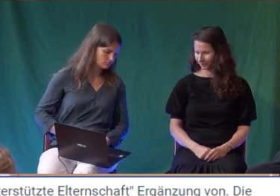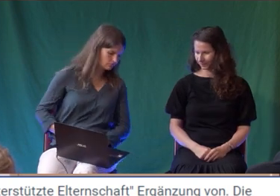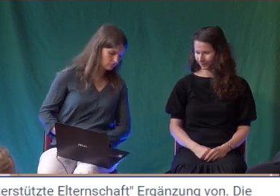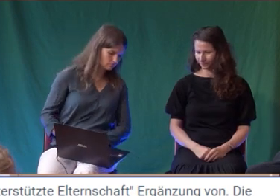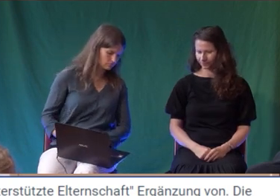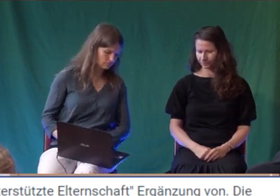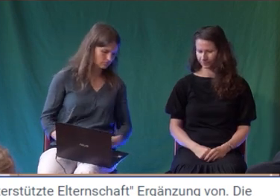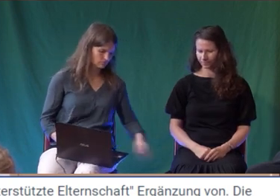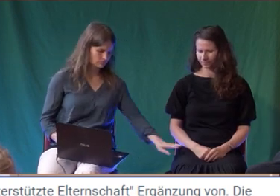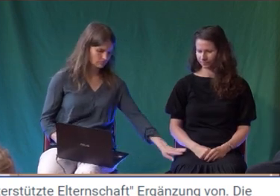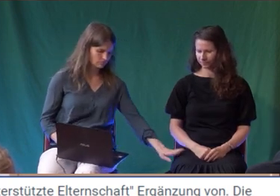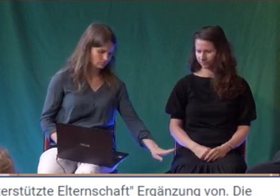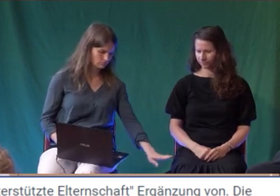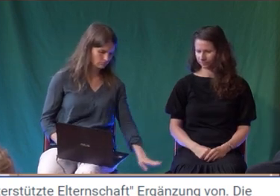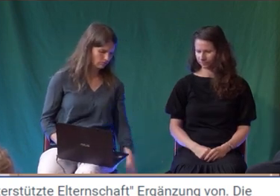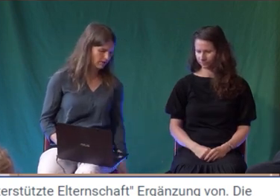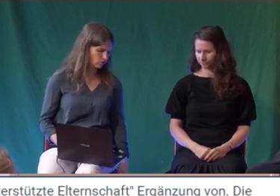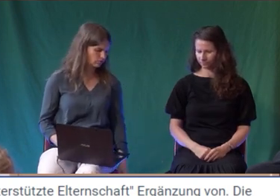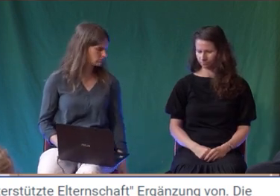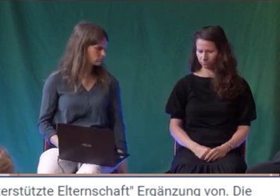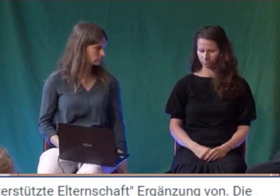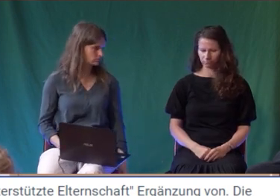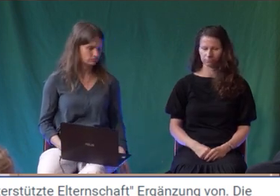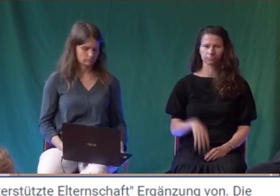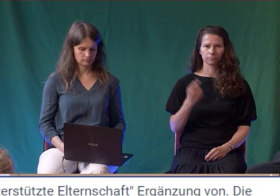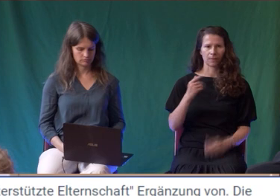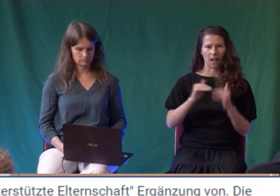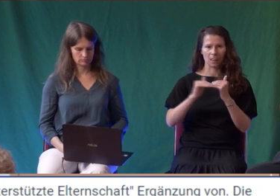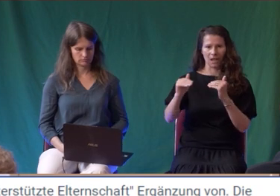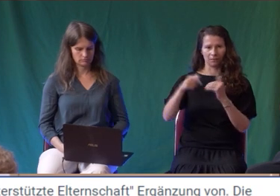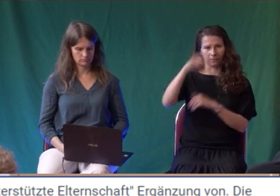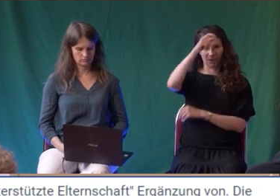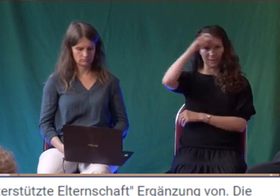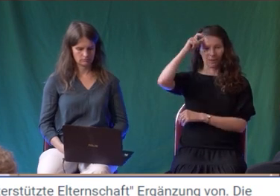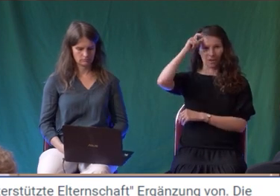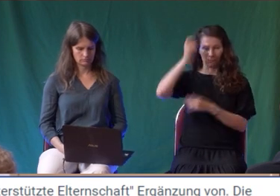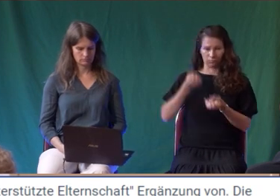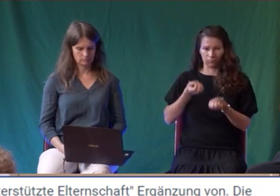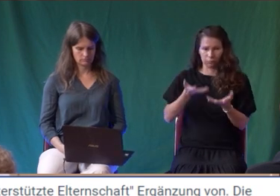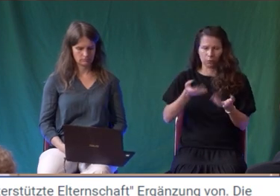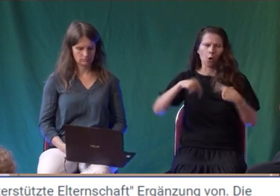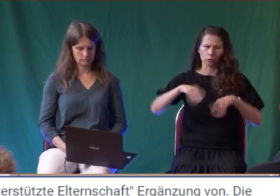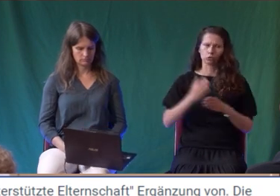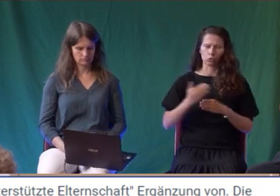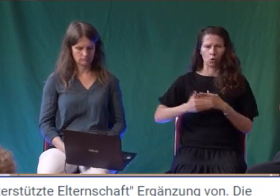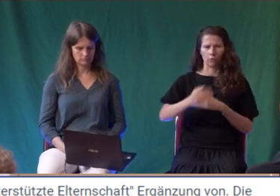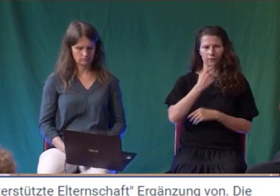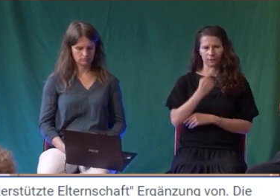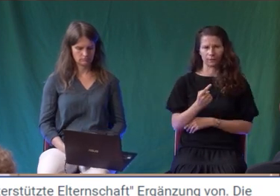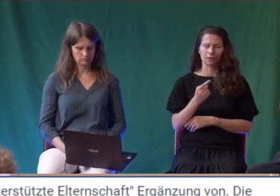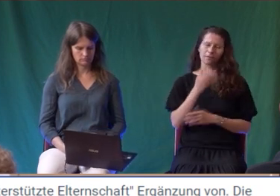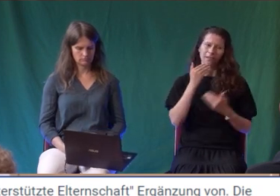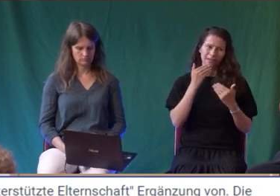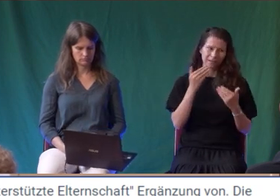die Expertise die auf Landesebene eingebracht wurde denke ich ist heute hier schon ganz oft genannt worden danke für die vielen